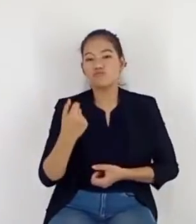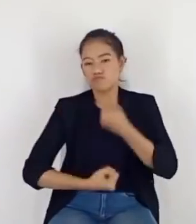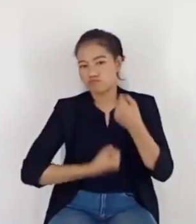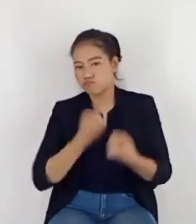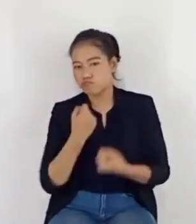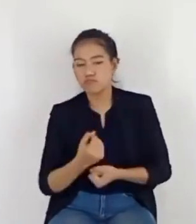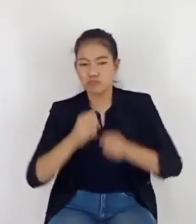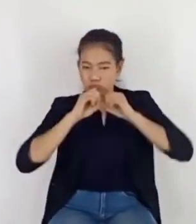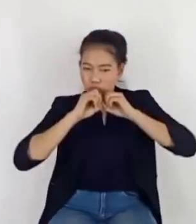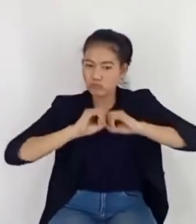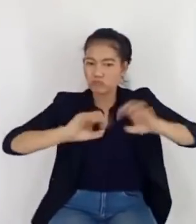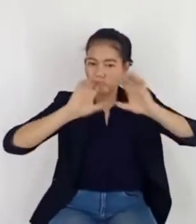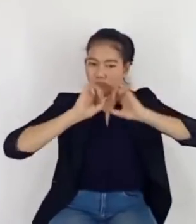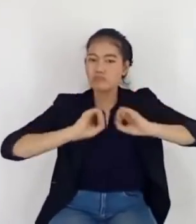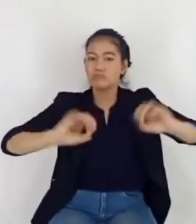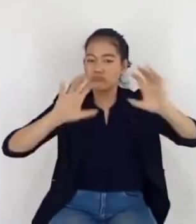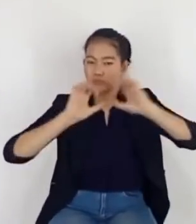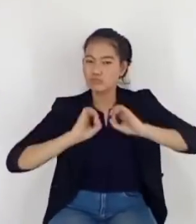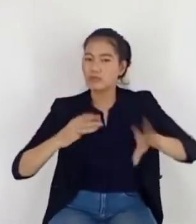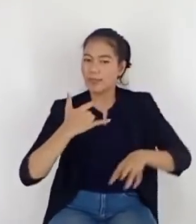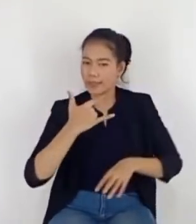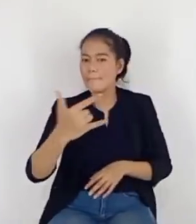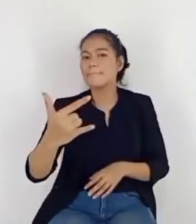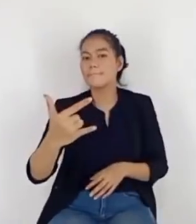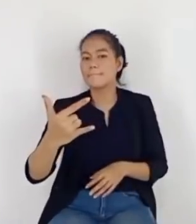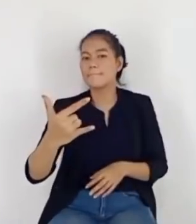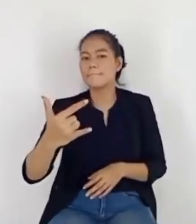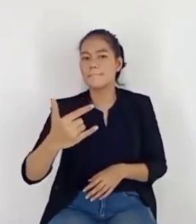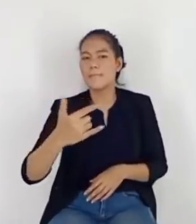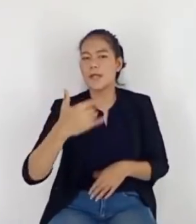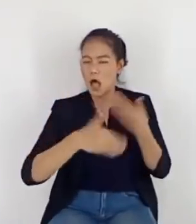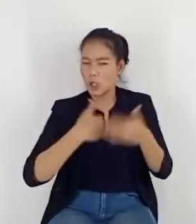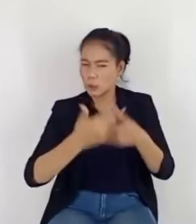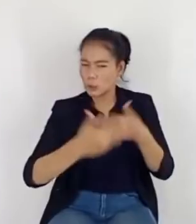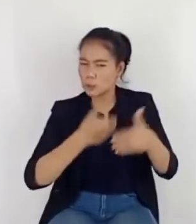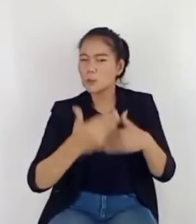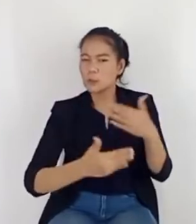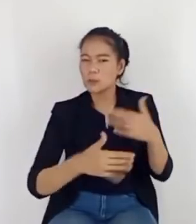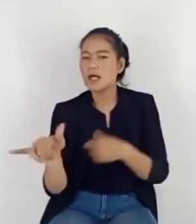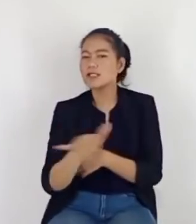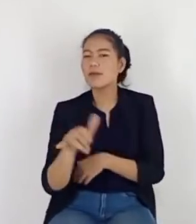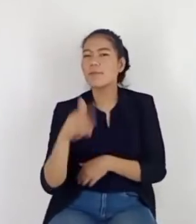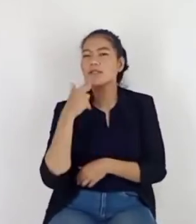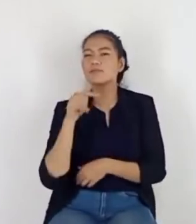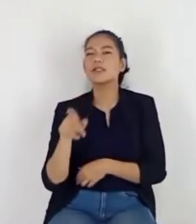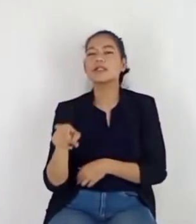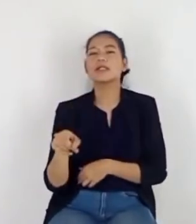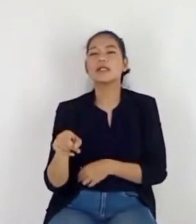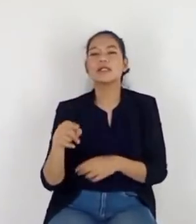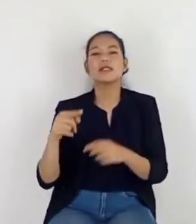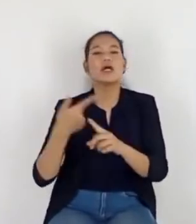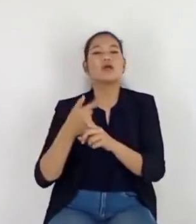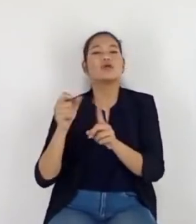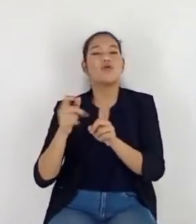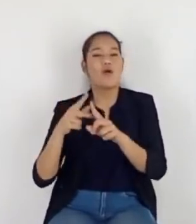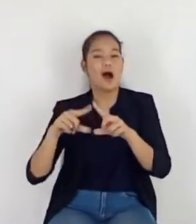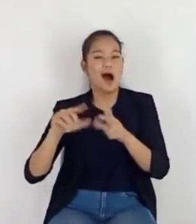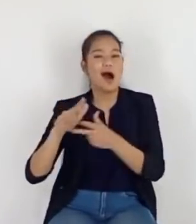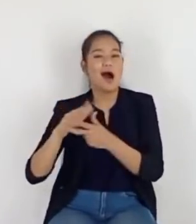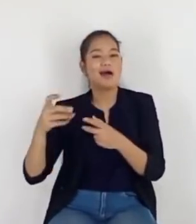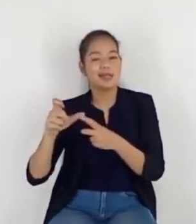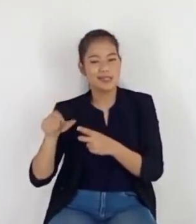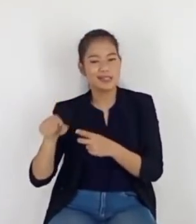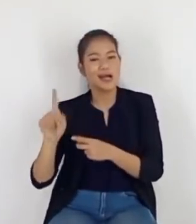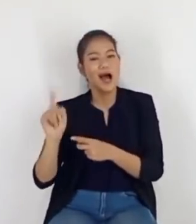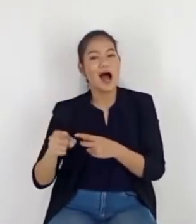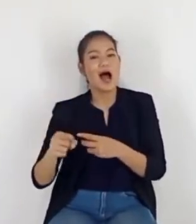berseru dengan setia, tekun, seperti yang dilakukan oleh Yohanes dalam Markus